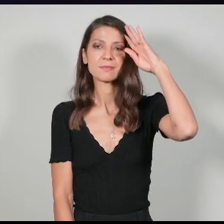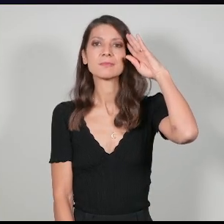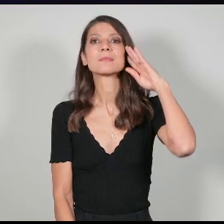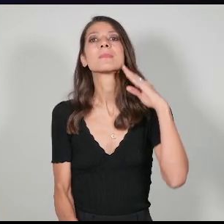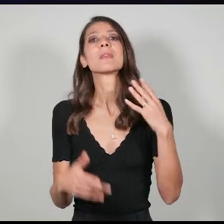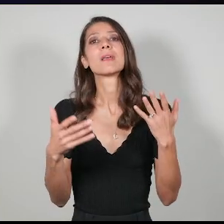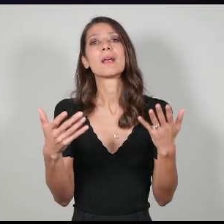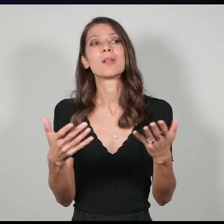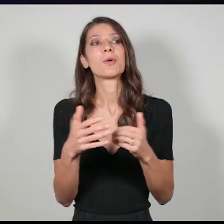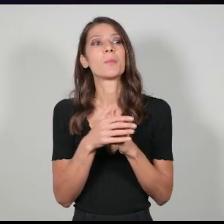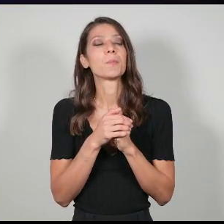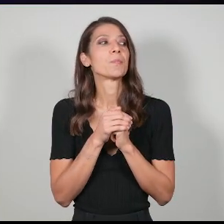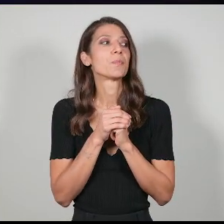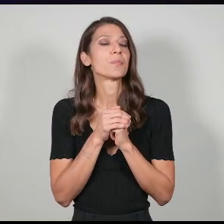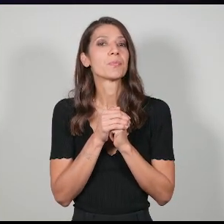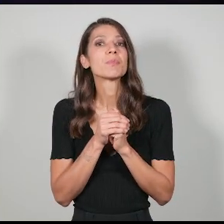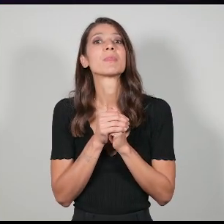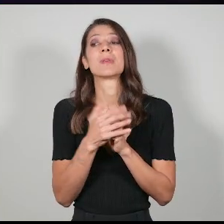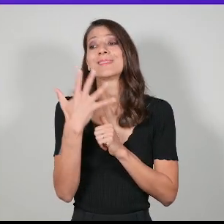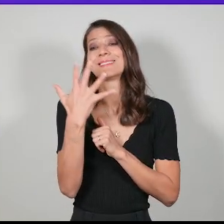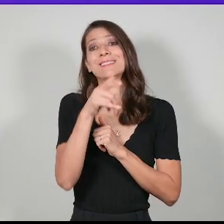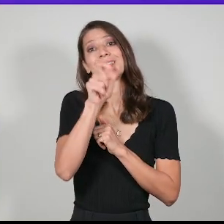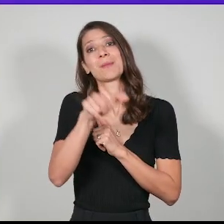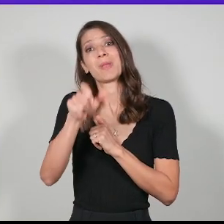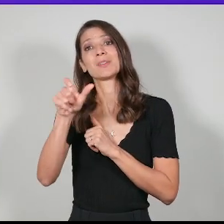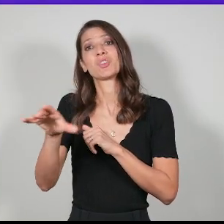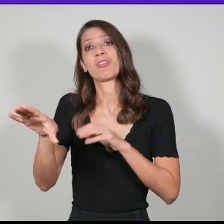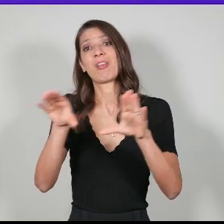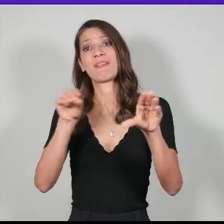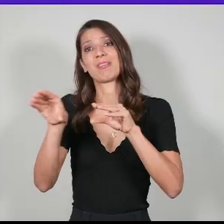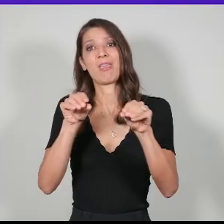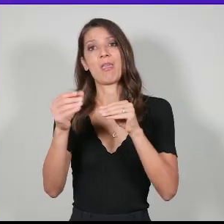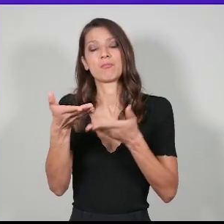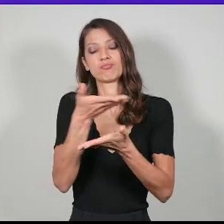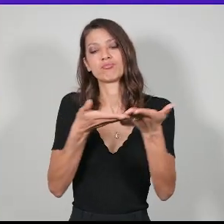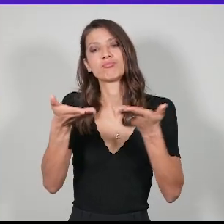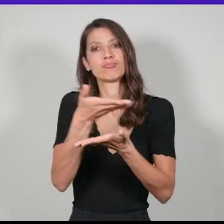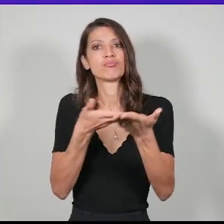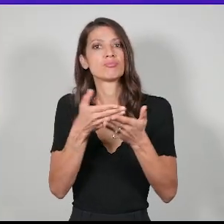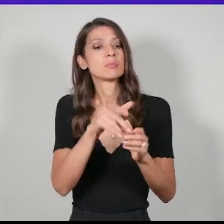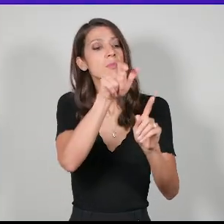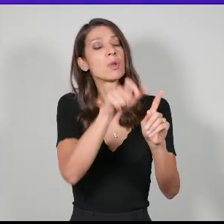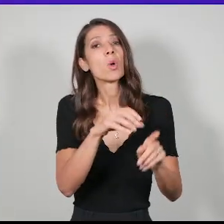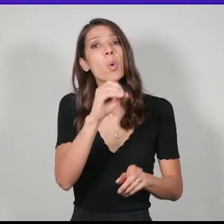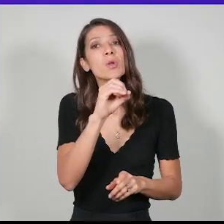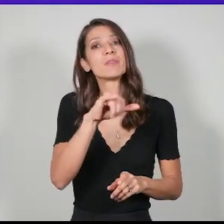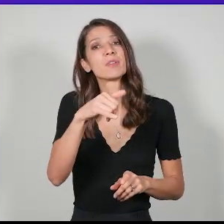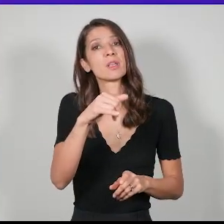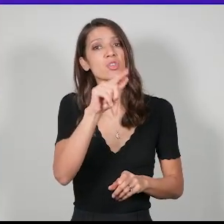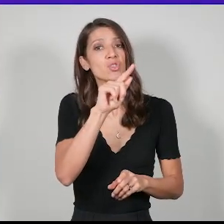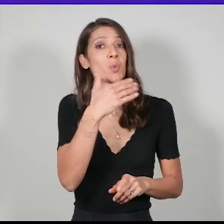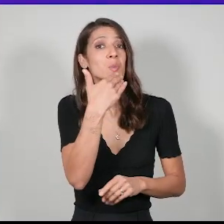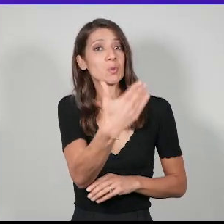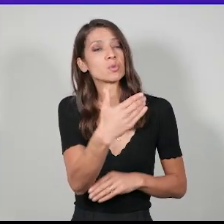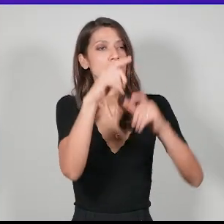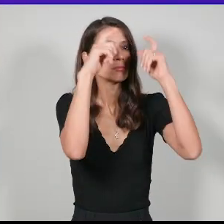Alors pour en parler avec nous, 5 invités que je vais vous présenter tout de suite. Olivier Giraud, bonjour. Merci d'être avec nous.